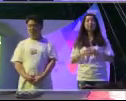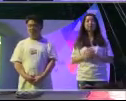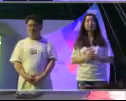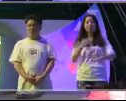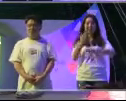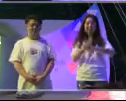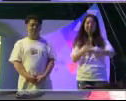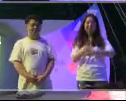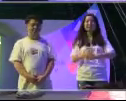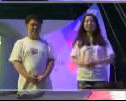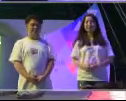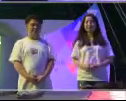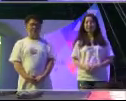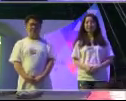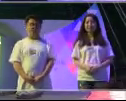감사합니다